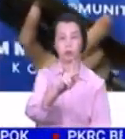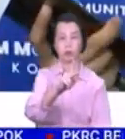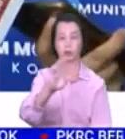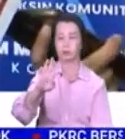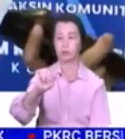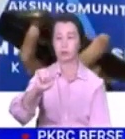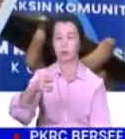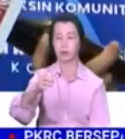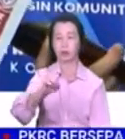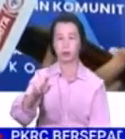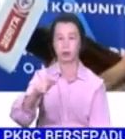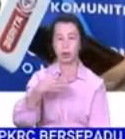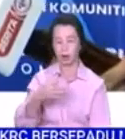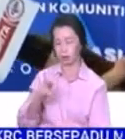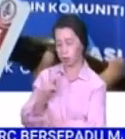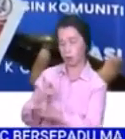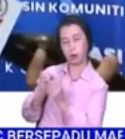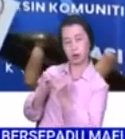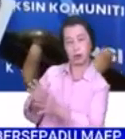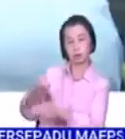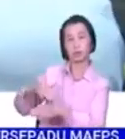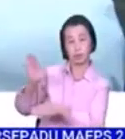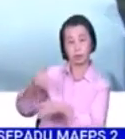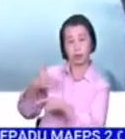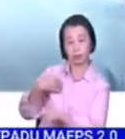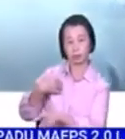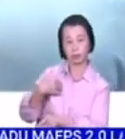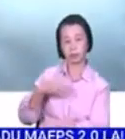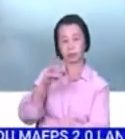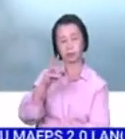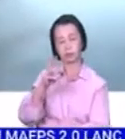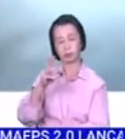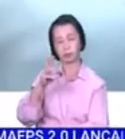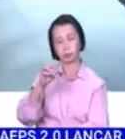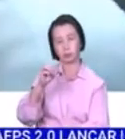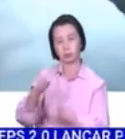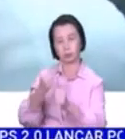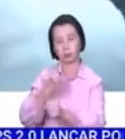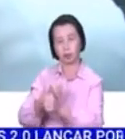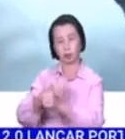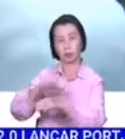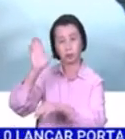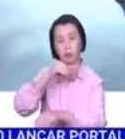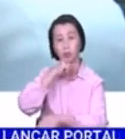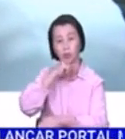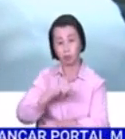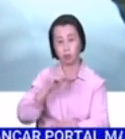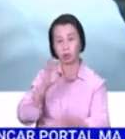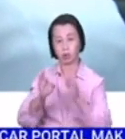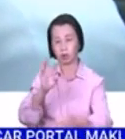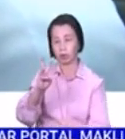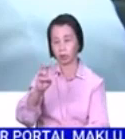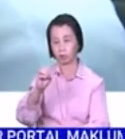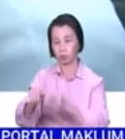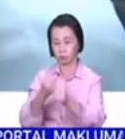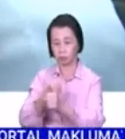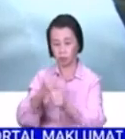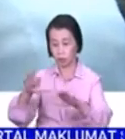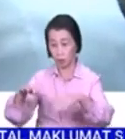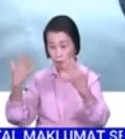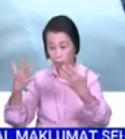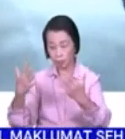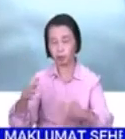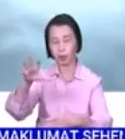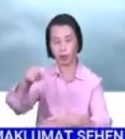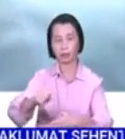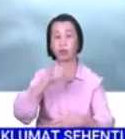sikit kalau ada yang terlebih. Kita fokus kepada 60 tahun ke atas hari ini. Tapi kalau 60 tahun tu dah habis, kita ambillah